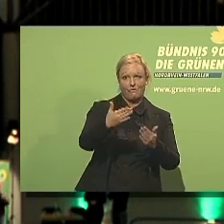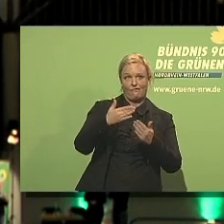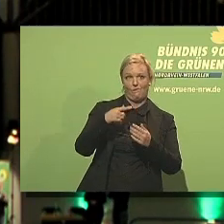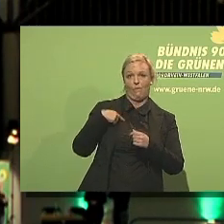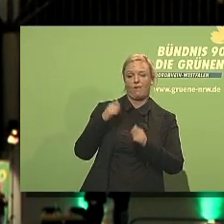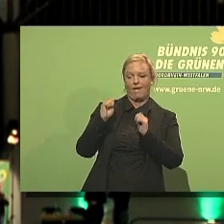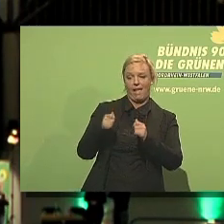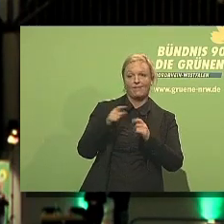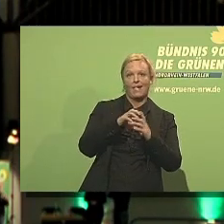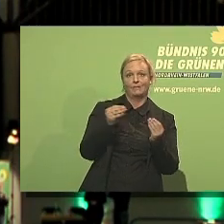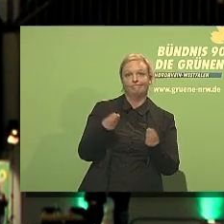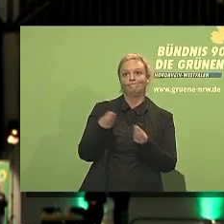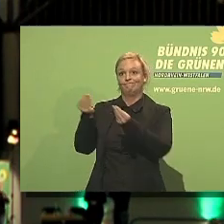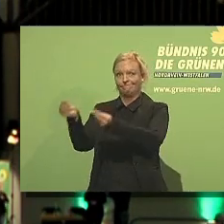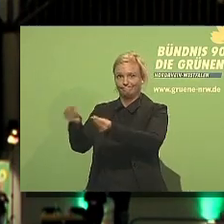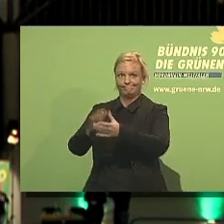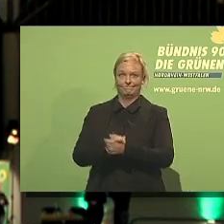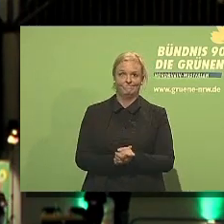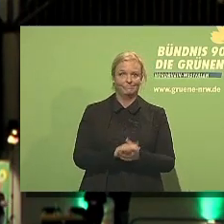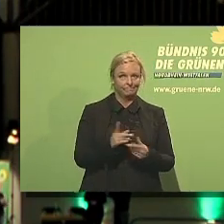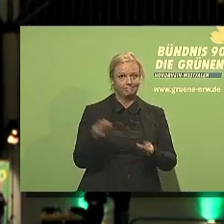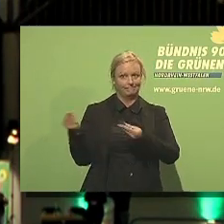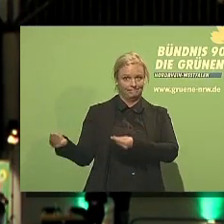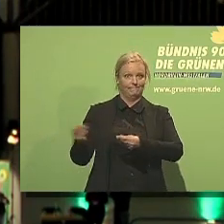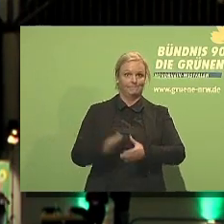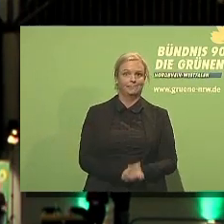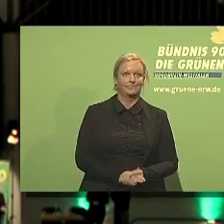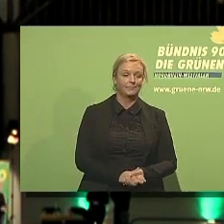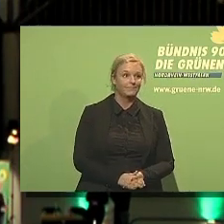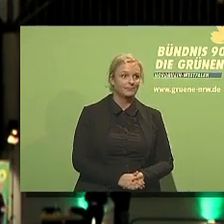Antragskommission einwerfen. Bärbel, du hast das Wort, bitteschön.